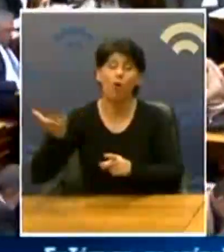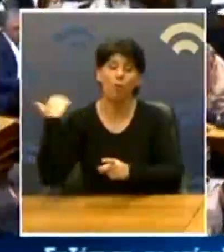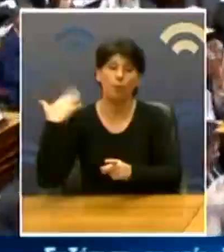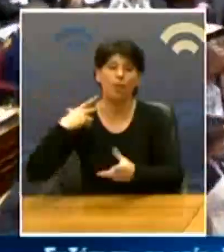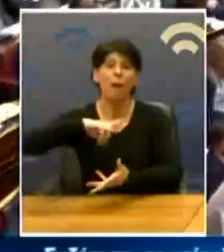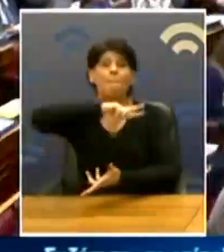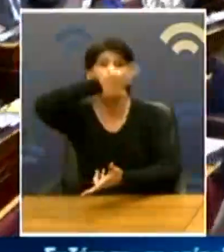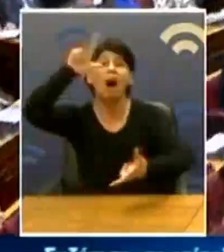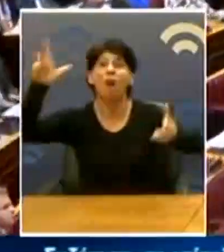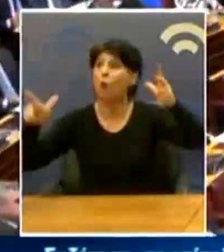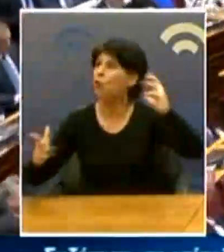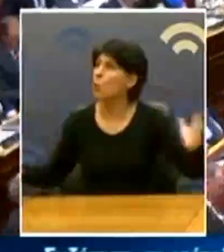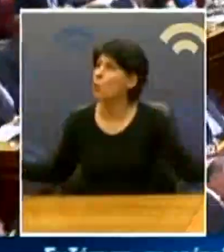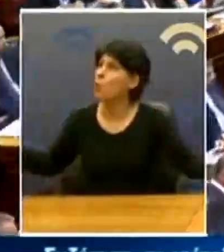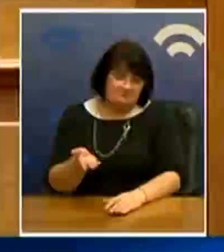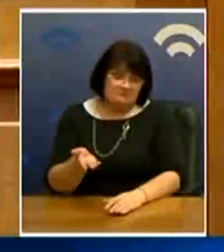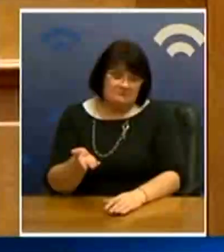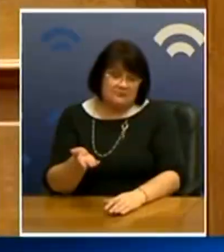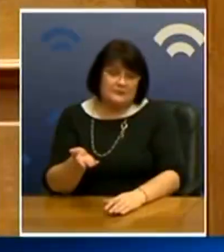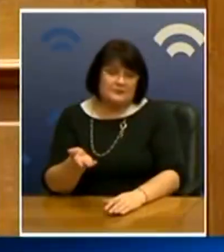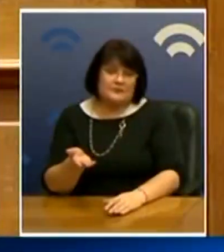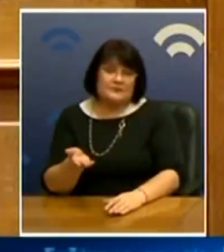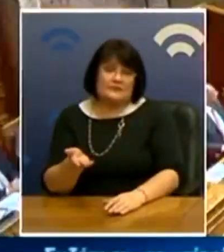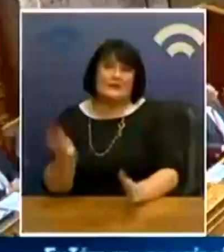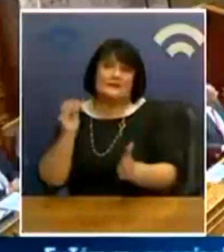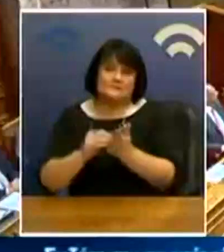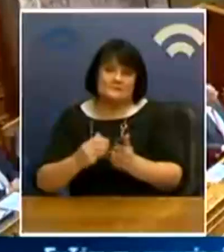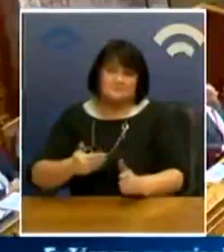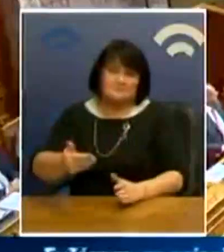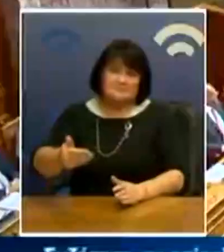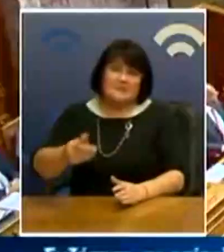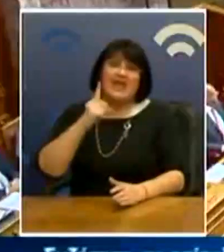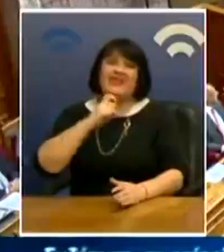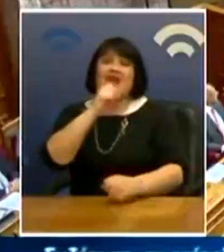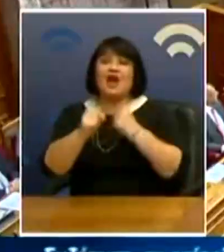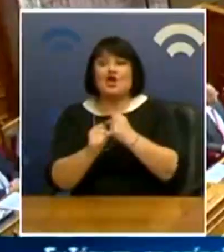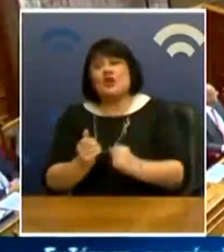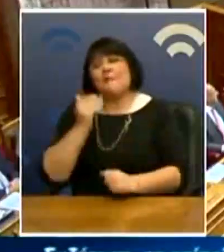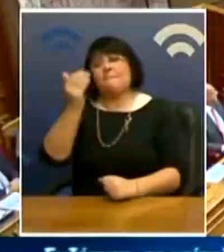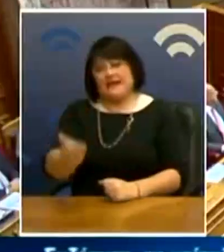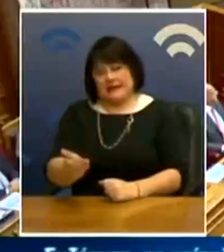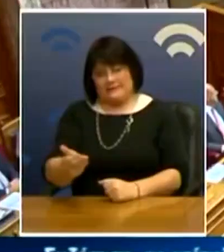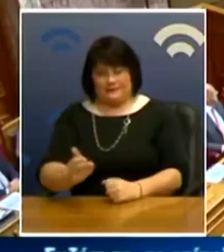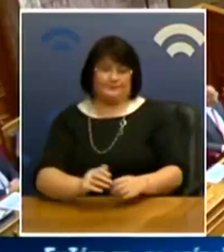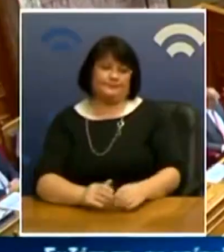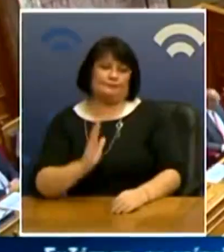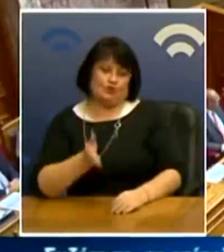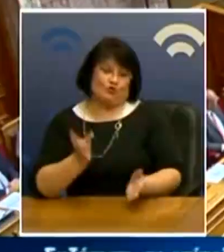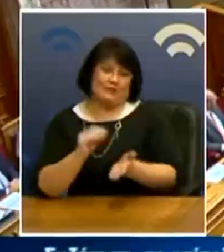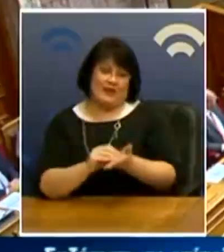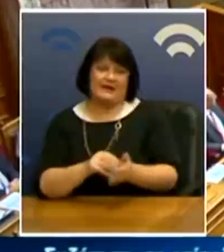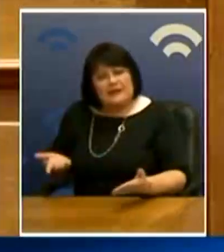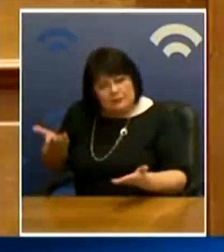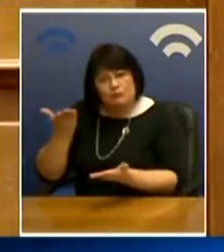Τα λόγια του Κυριάκου Μητσοτάκη στην διαδικασία συνταγματικής αναθεώρησης στη Βουλή ήταν αρκετά για να φουντώσουν τα σενάρια για τον επόμενο πρόεδρο